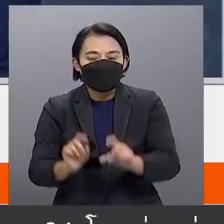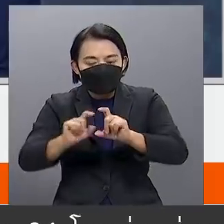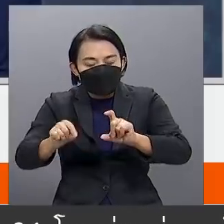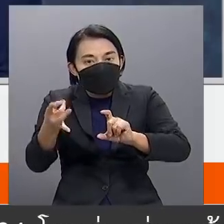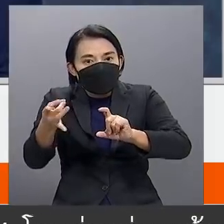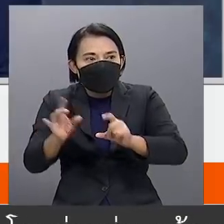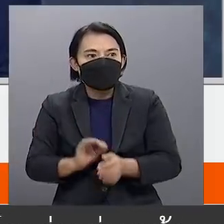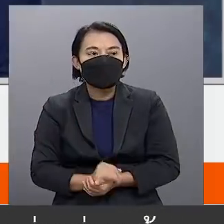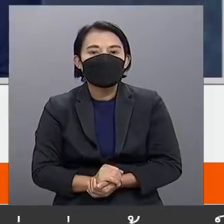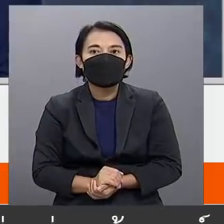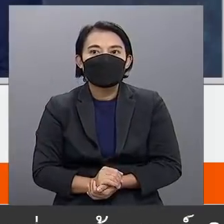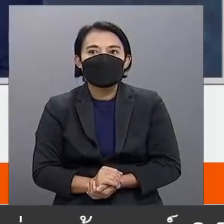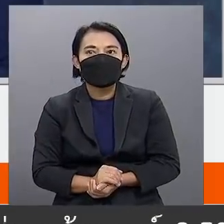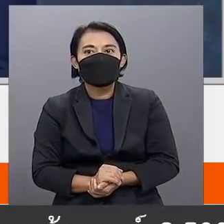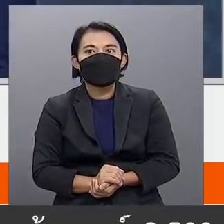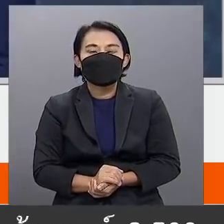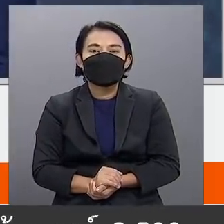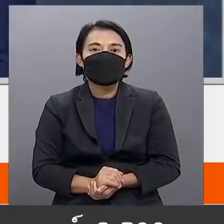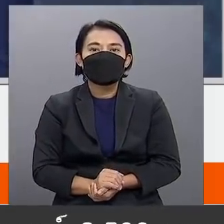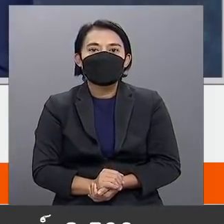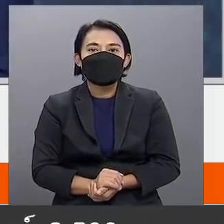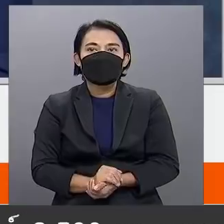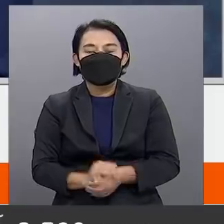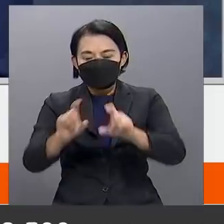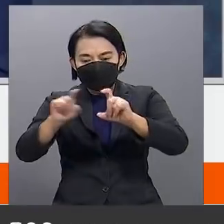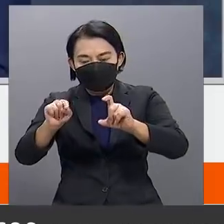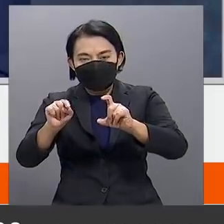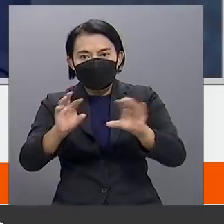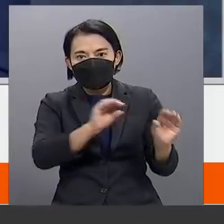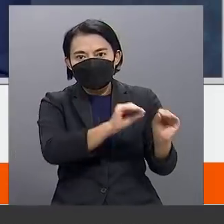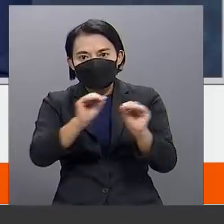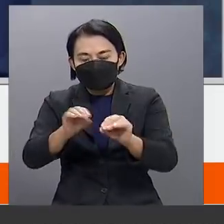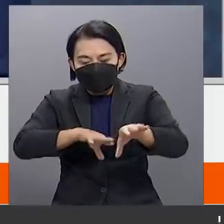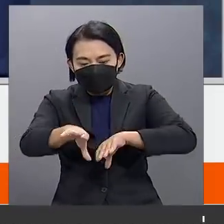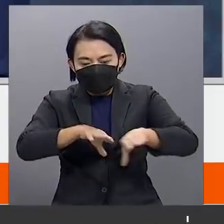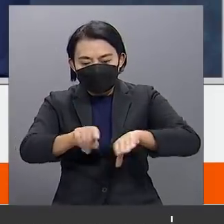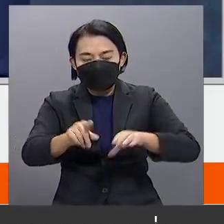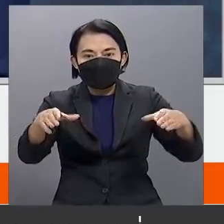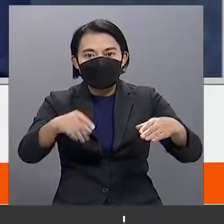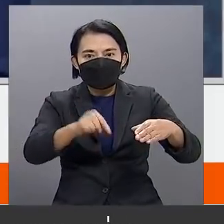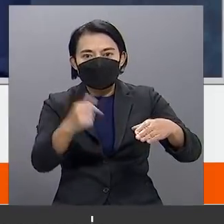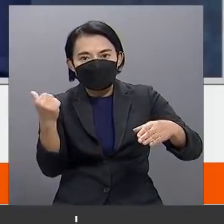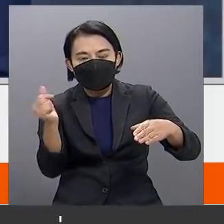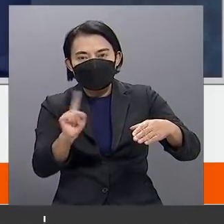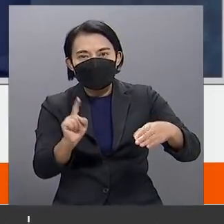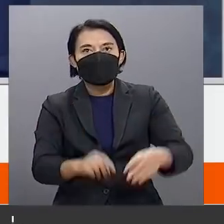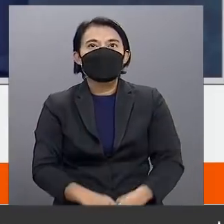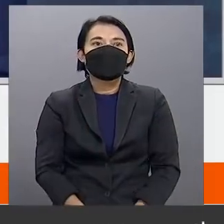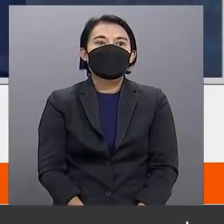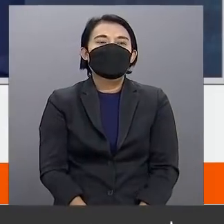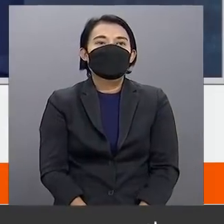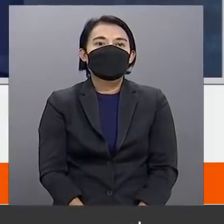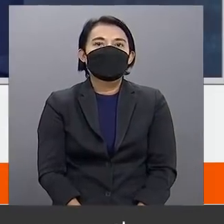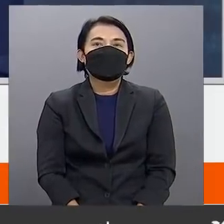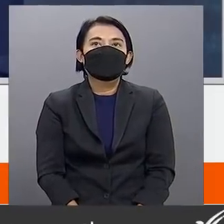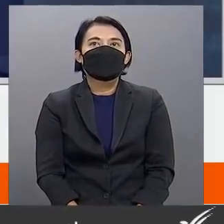วัคซีนที่จะได้จะถูกเลื่อนถูกนำไปบริหารจัดการใหกับกล่มอนก่อนหอเปลาค่ะคือ อย